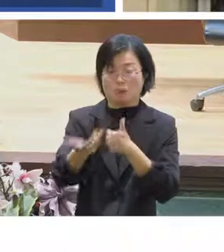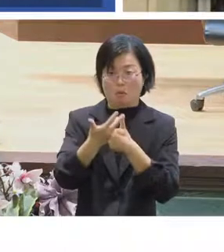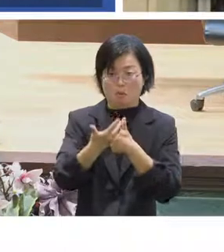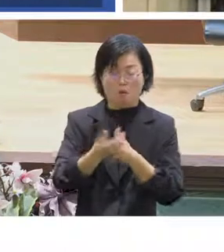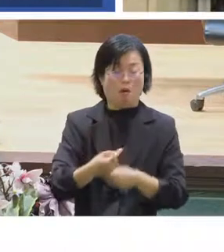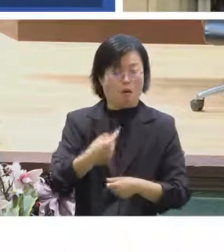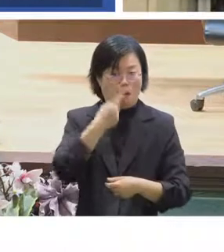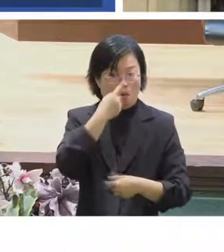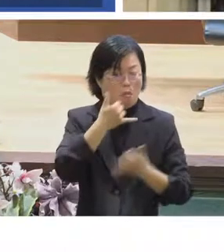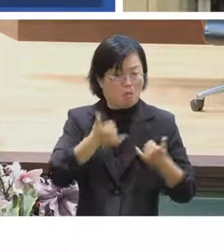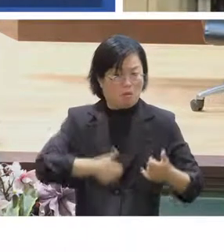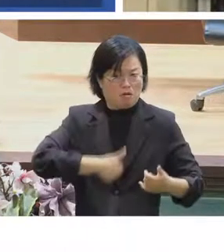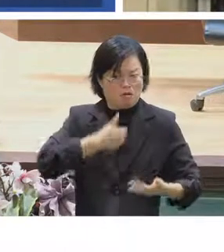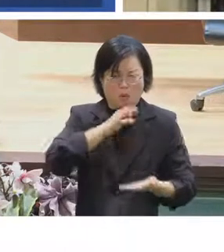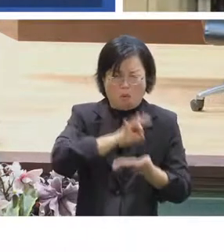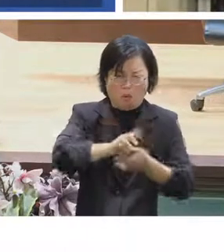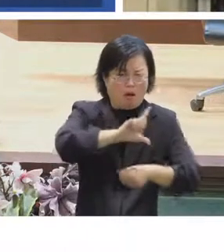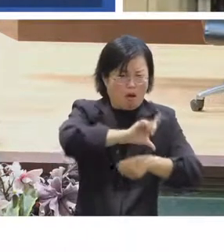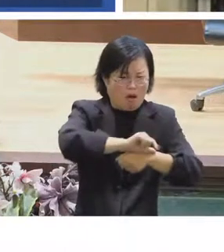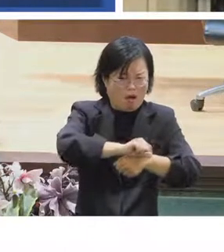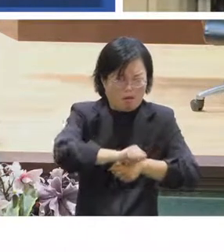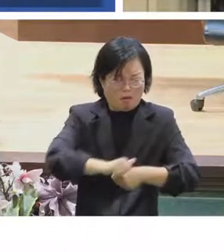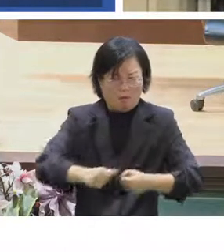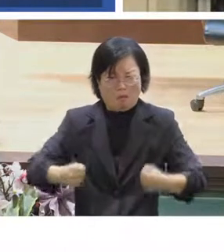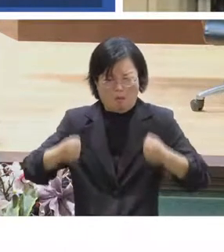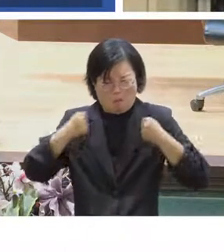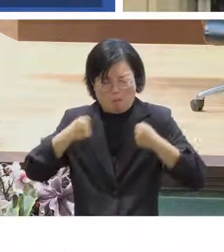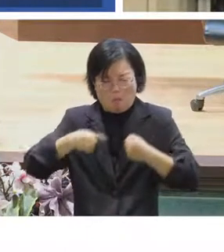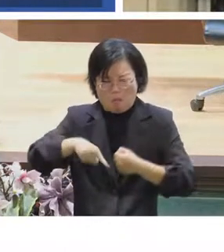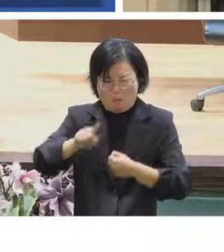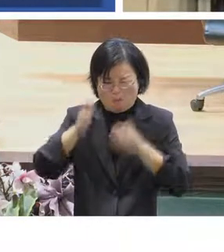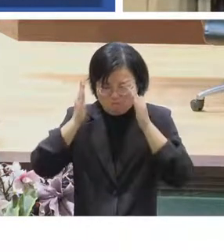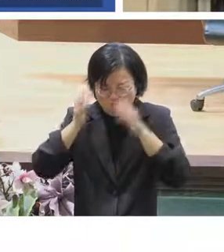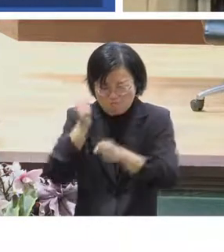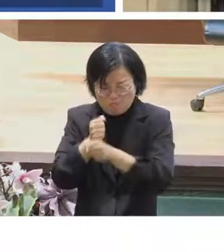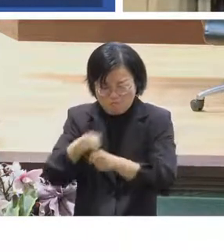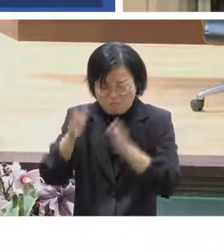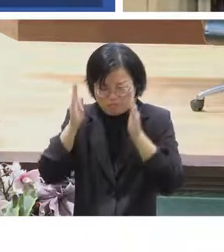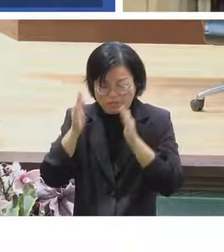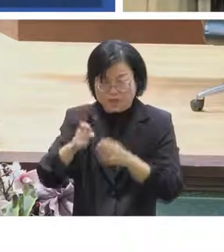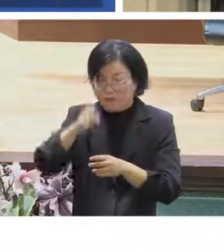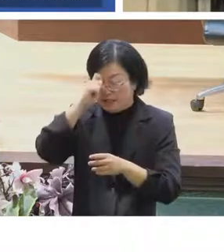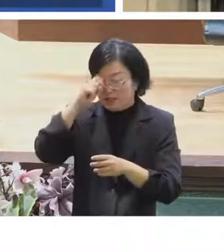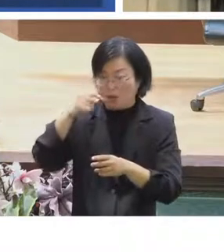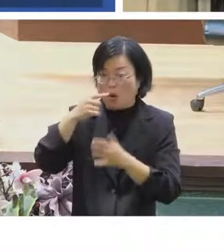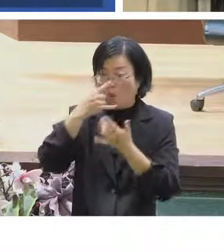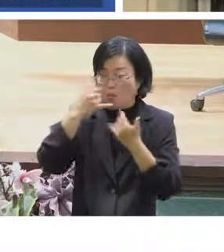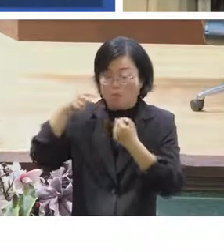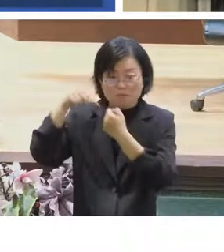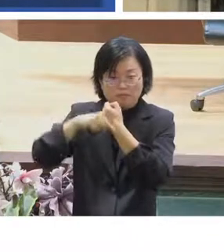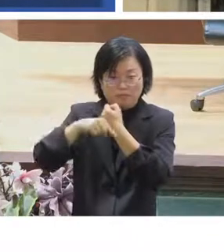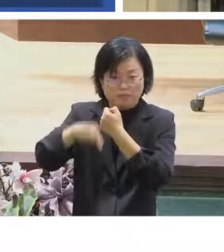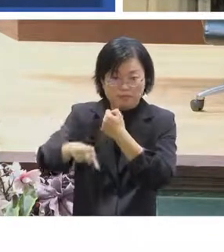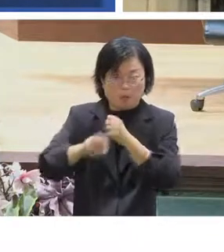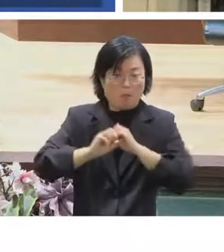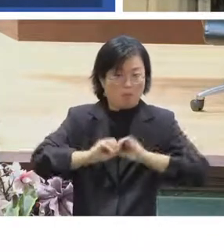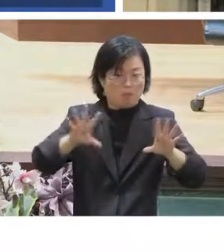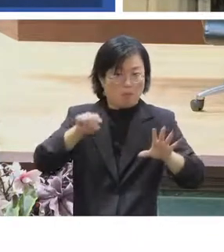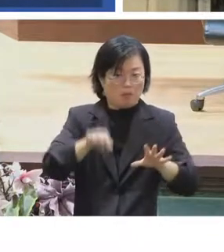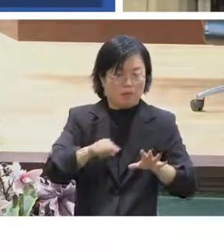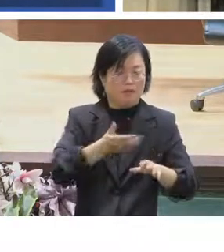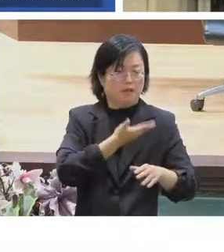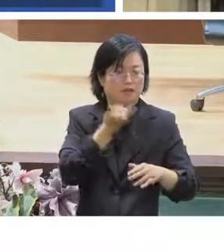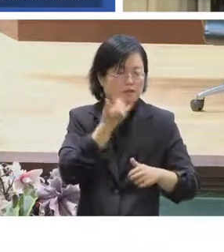精力去做这件事情，是希望我们能够做出来研究是比较经得起一个考验和诘